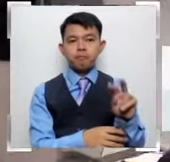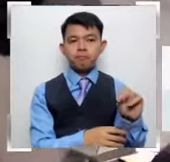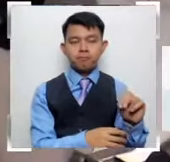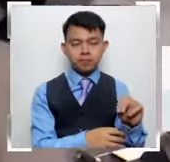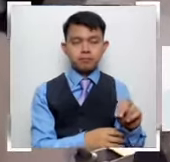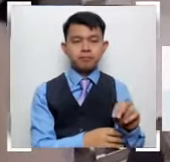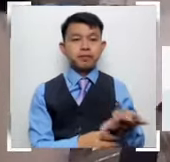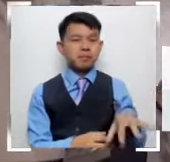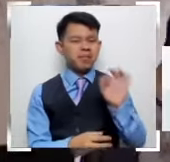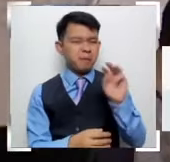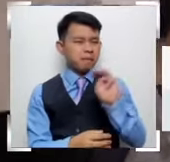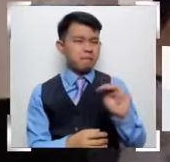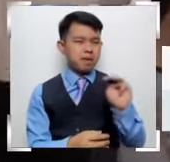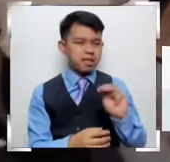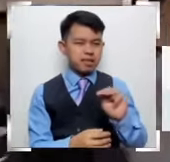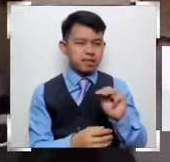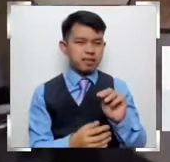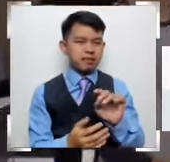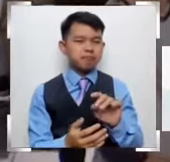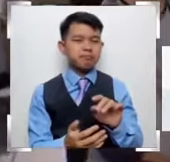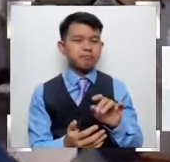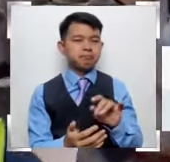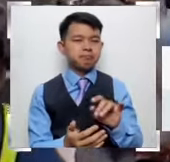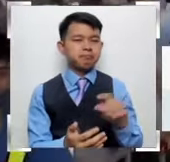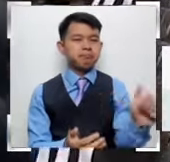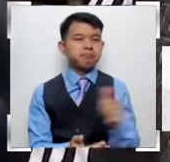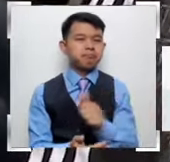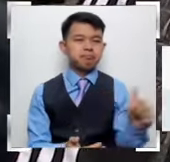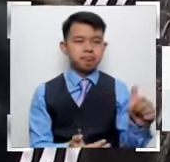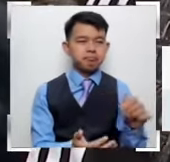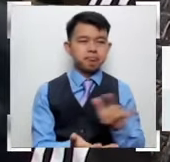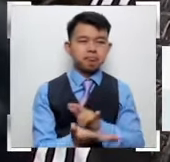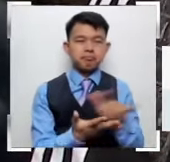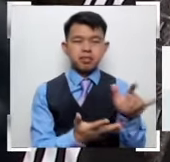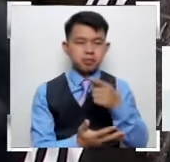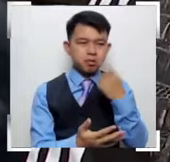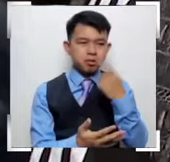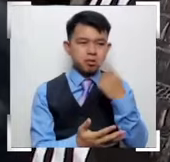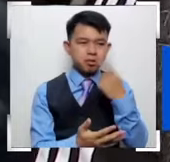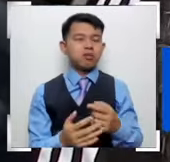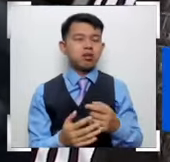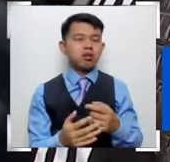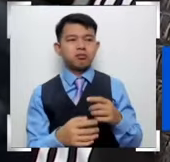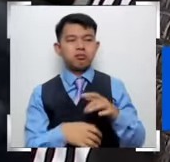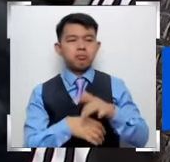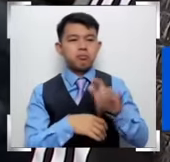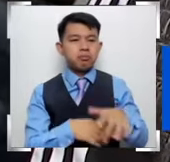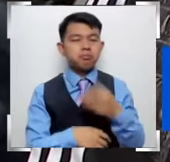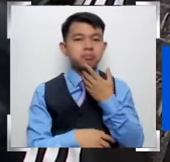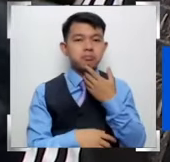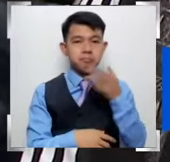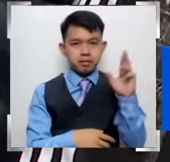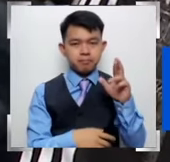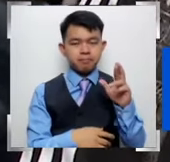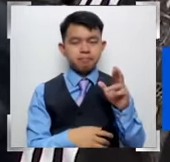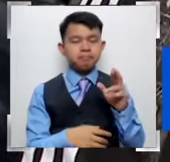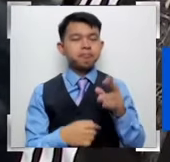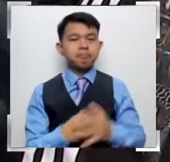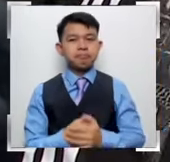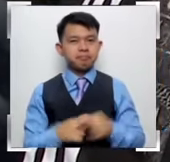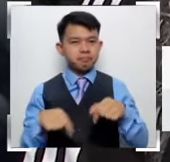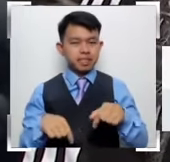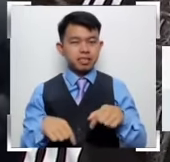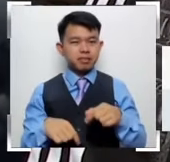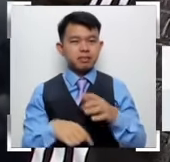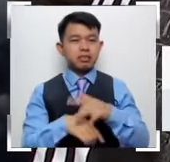biyahe dahil gusto niyang umiwas sa dagsa ng mga pasahero. Kaya mas okay na yung mag-aantay kami rito sa airport ng flight ko kaysa